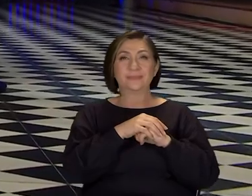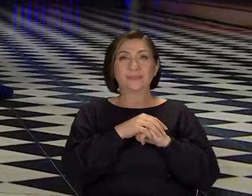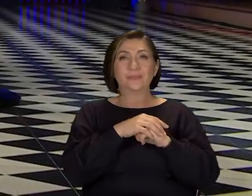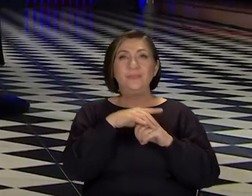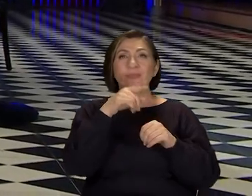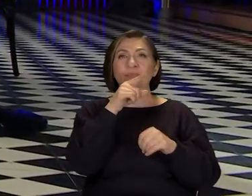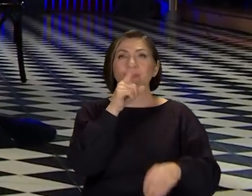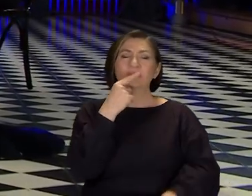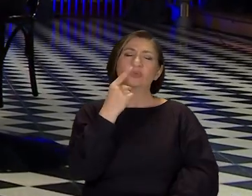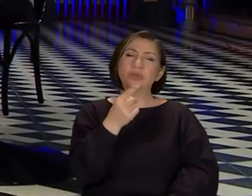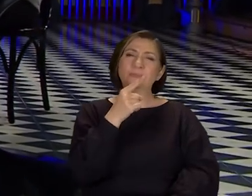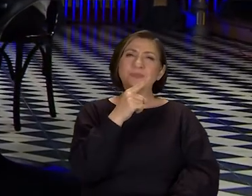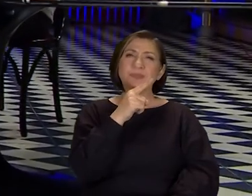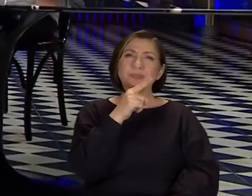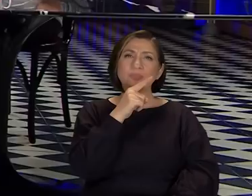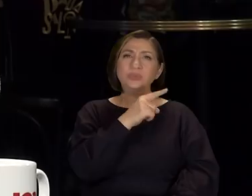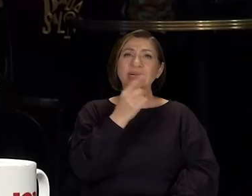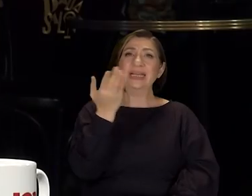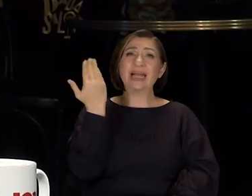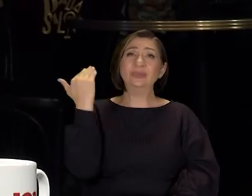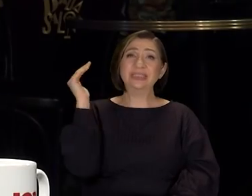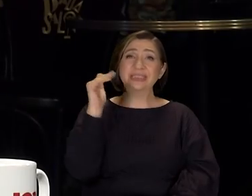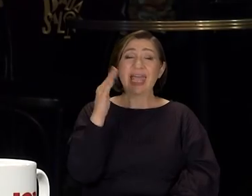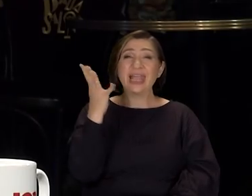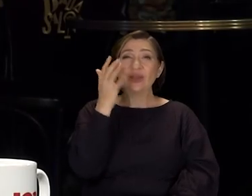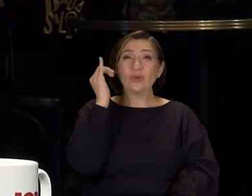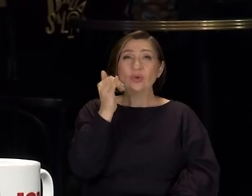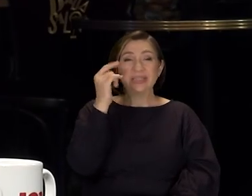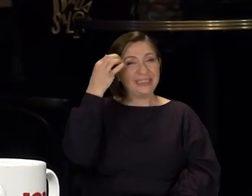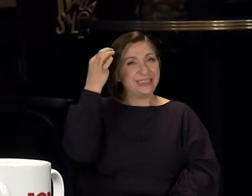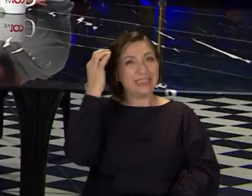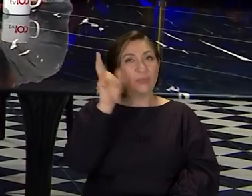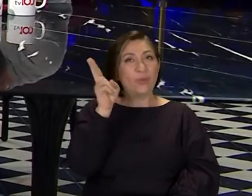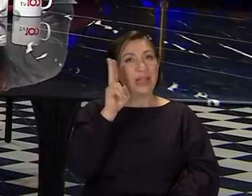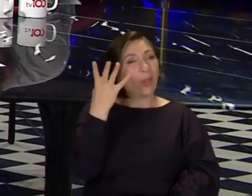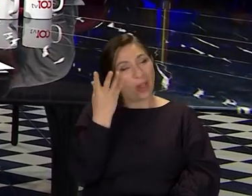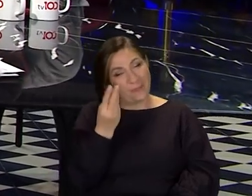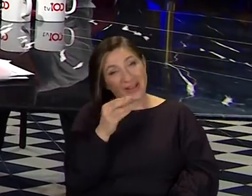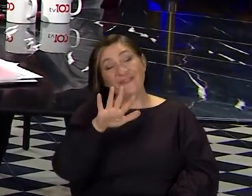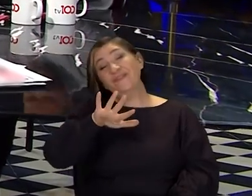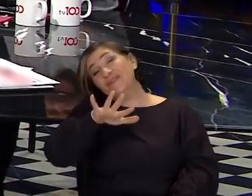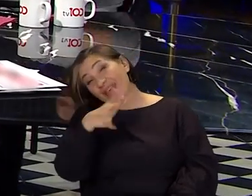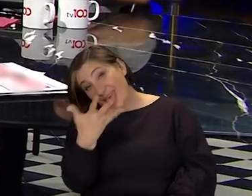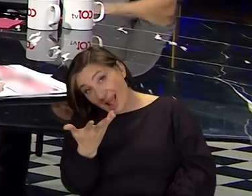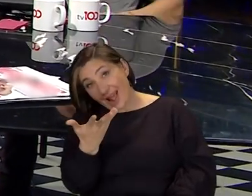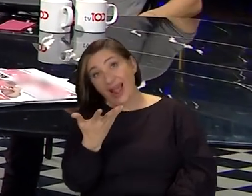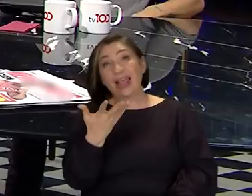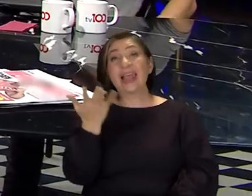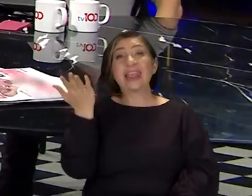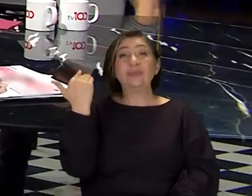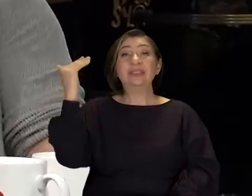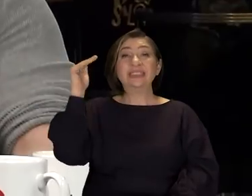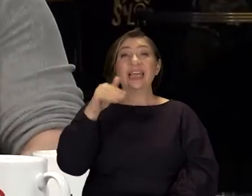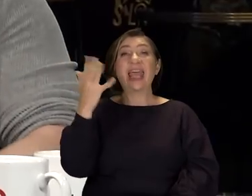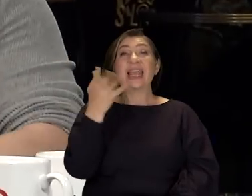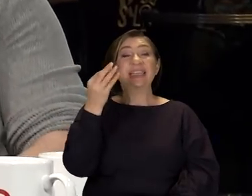Bir şey söyleyeceğim. Yani gelmiş geçmiş en kötü saç modelin olabilir. Ya da gelmiş